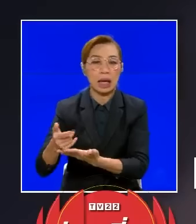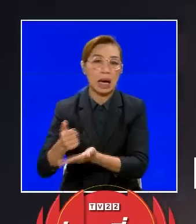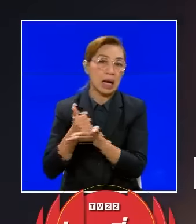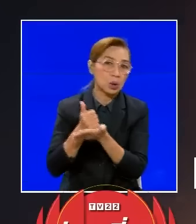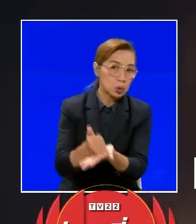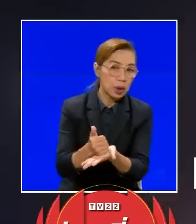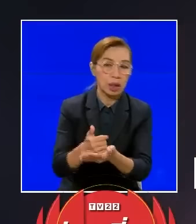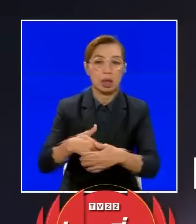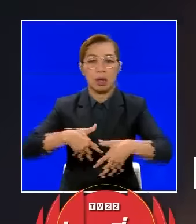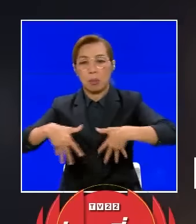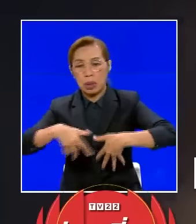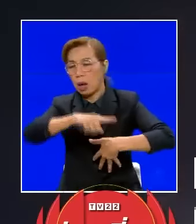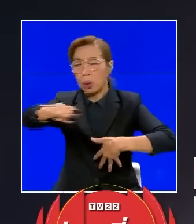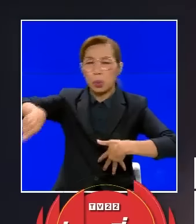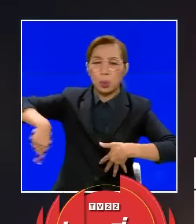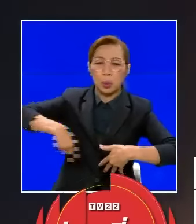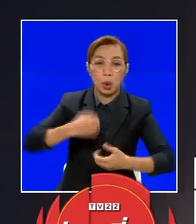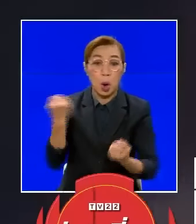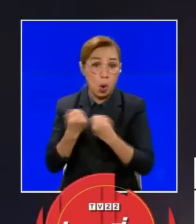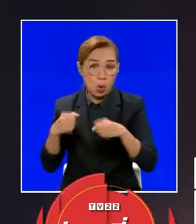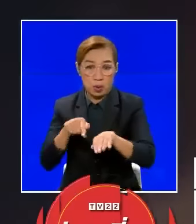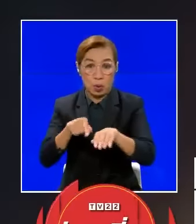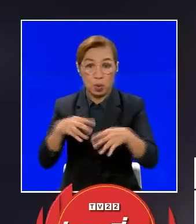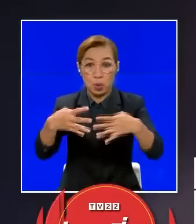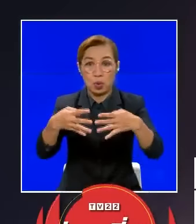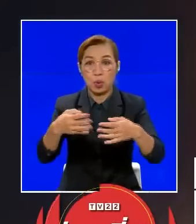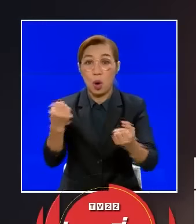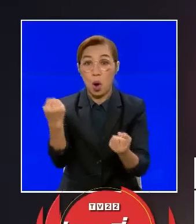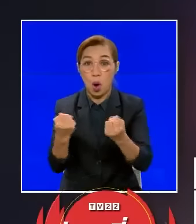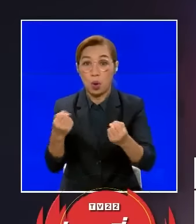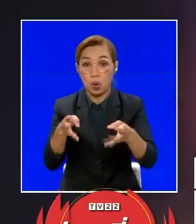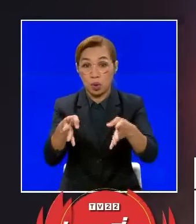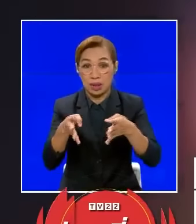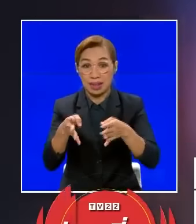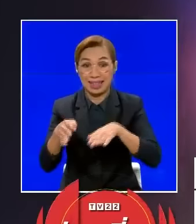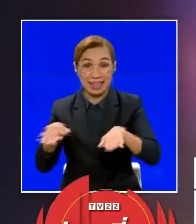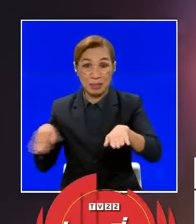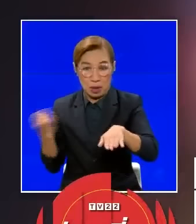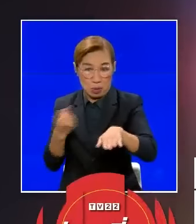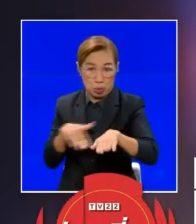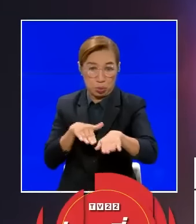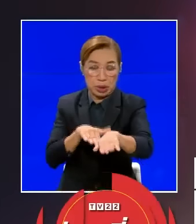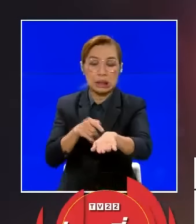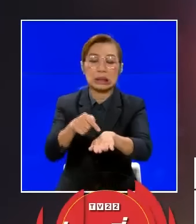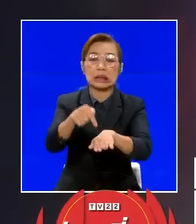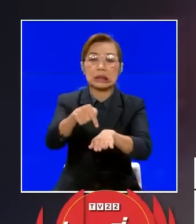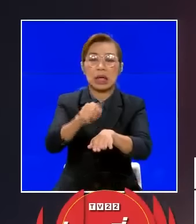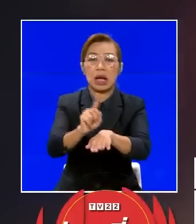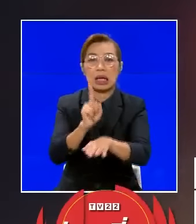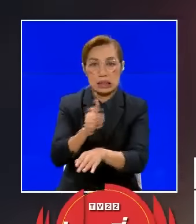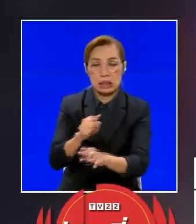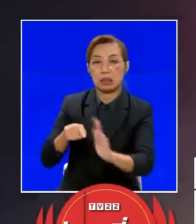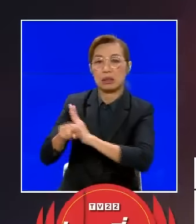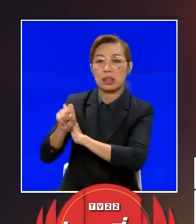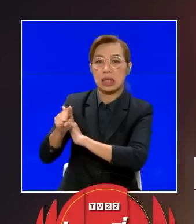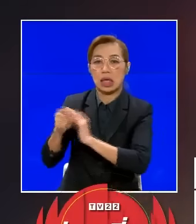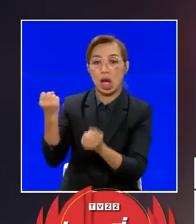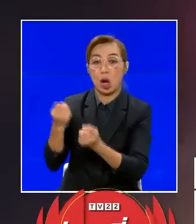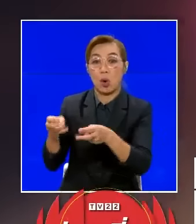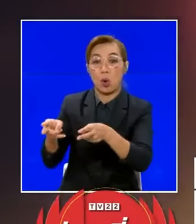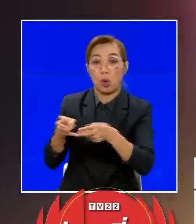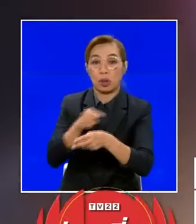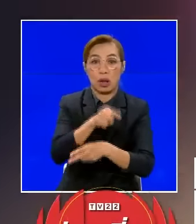ยพลเมืองดีขับรถตามกันเนี่ยผู้ชายคนนี้เขาไปขโมยกระบะนะครับจากที่ศรีสะเกษแล้วก็ขับไปตาม